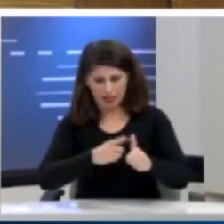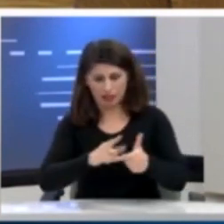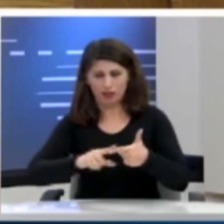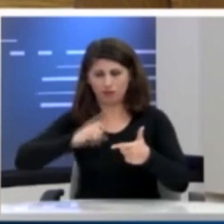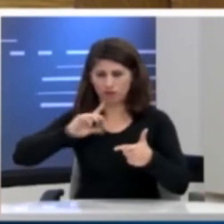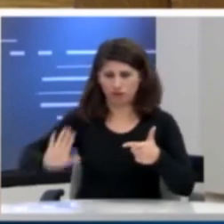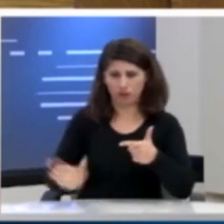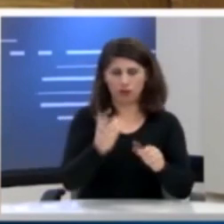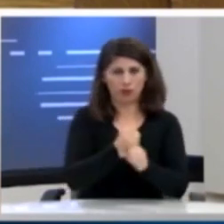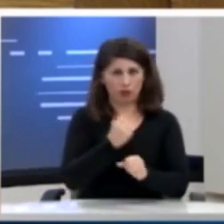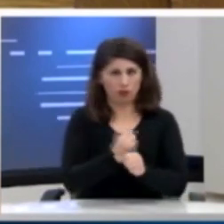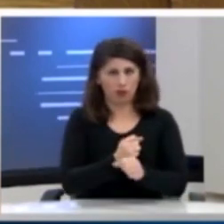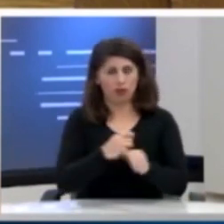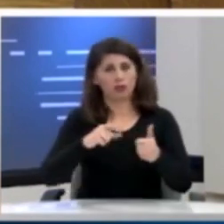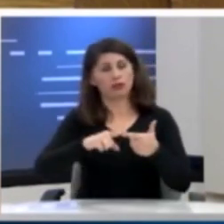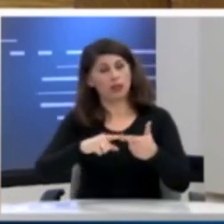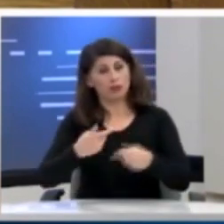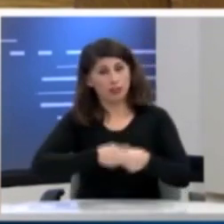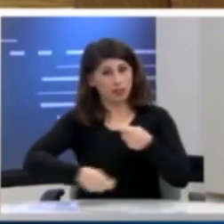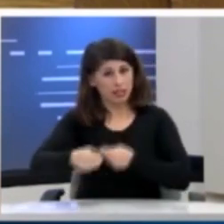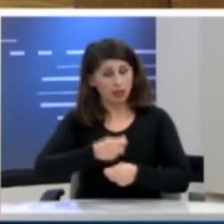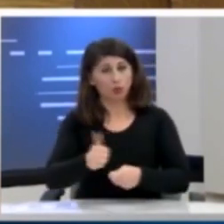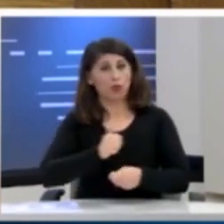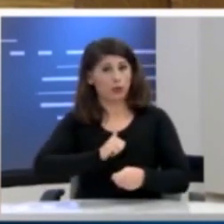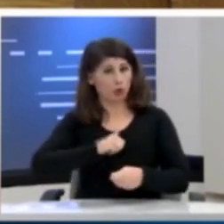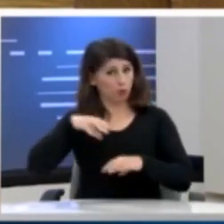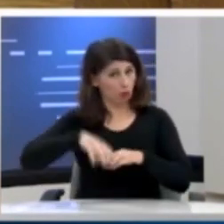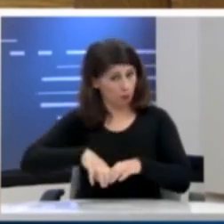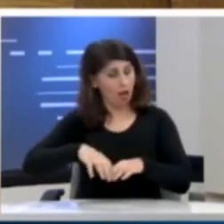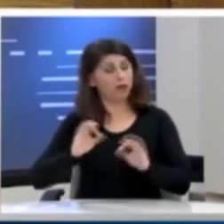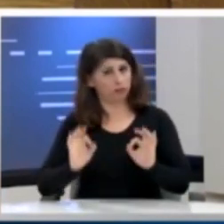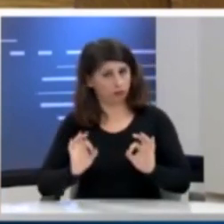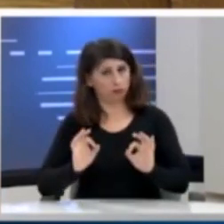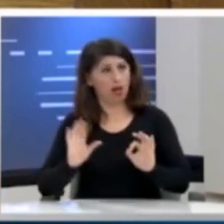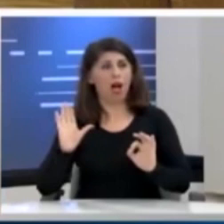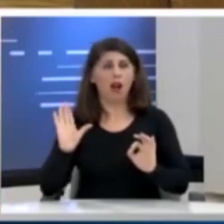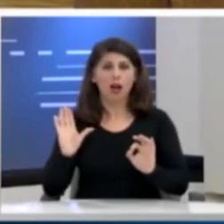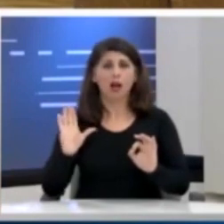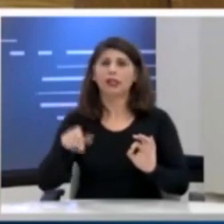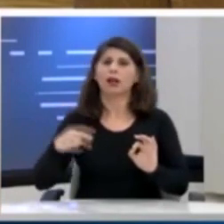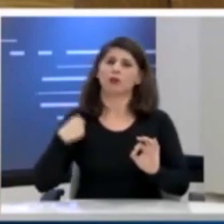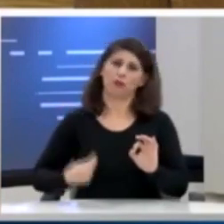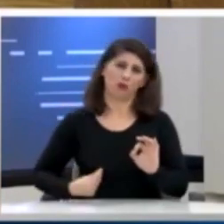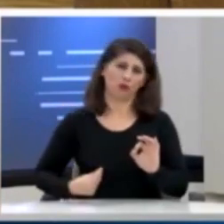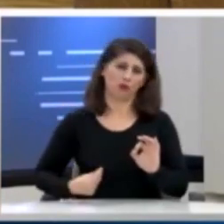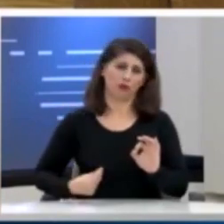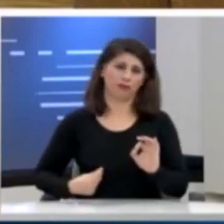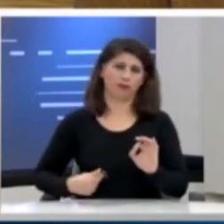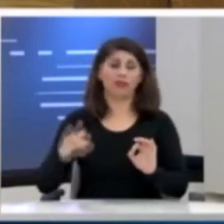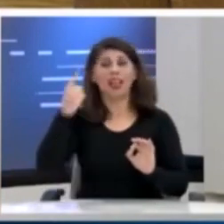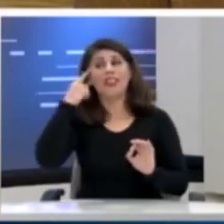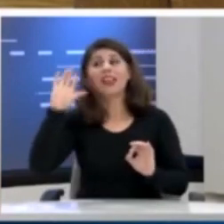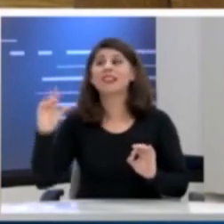της απόλυσης και από τις επιχειρήσεις του ιδιωτικού τομέα βεβαίως, αλλά και από το δημόσιο.